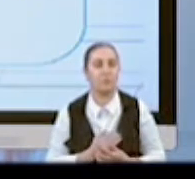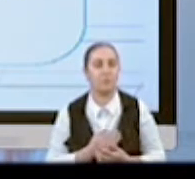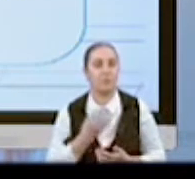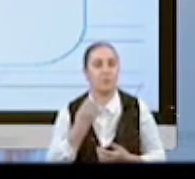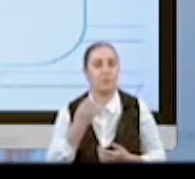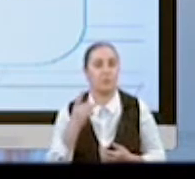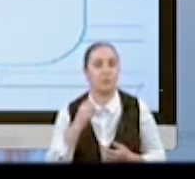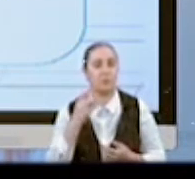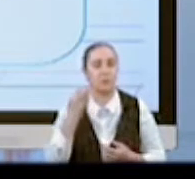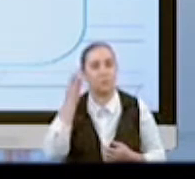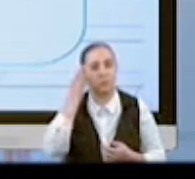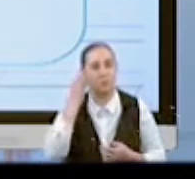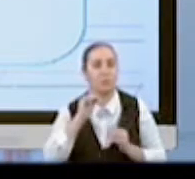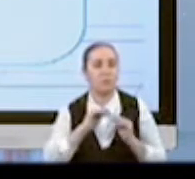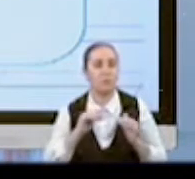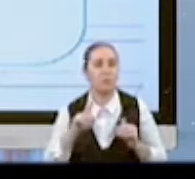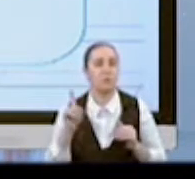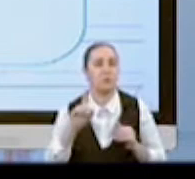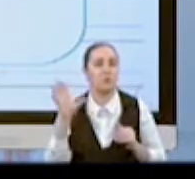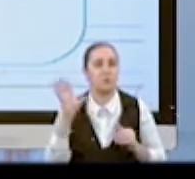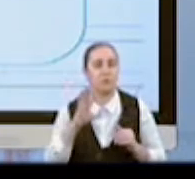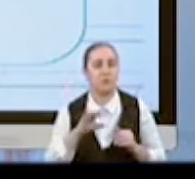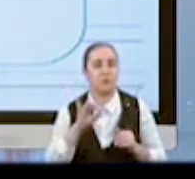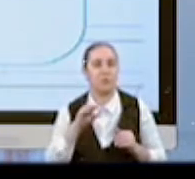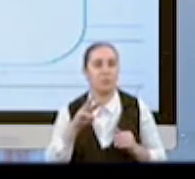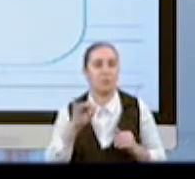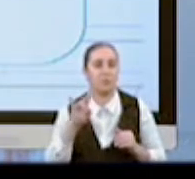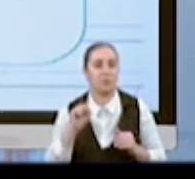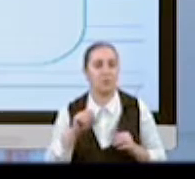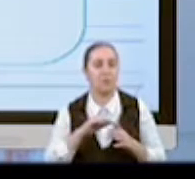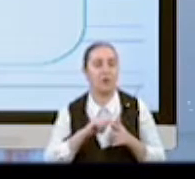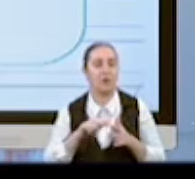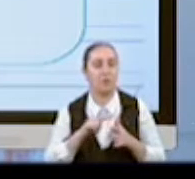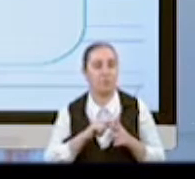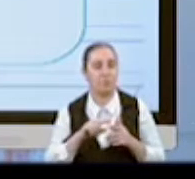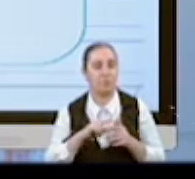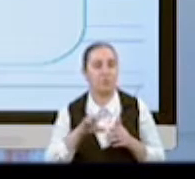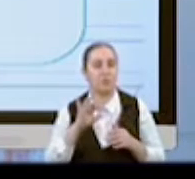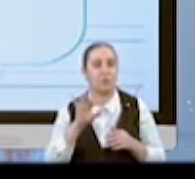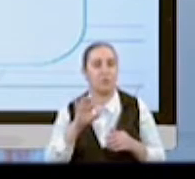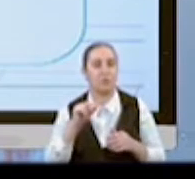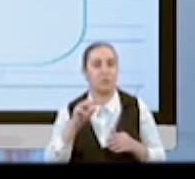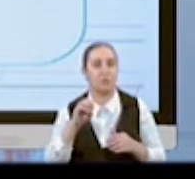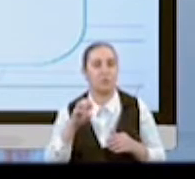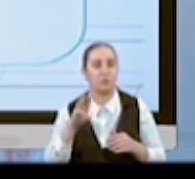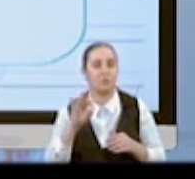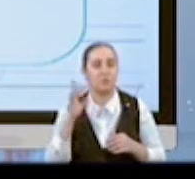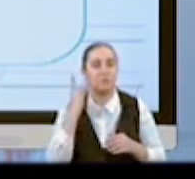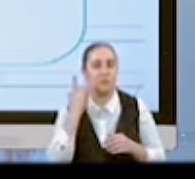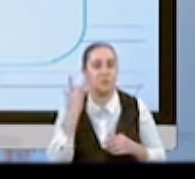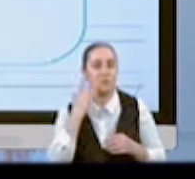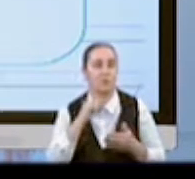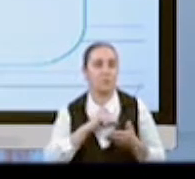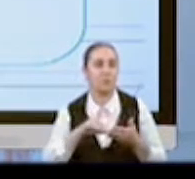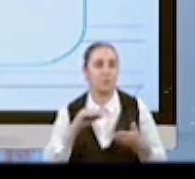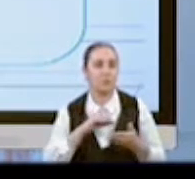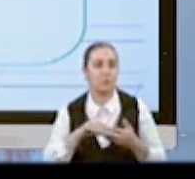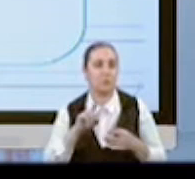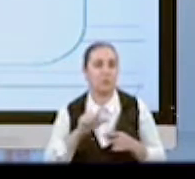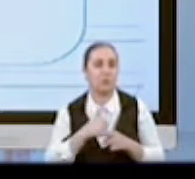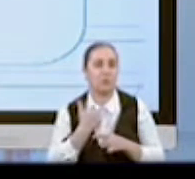Еще раз напоминаю, ребята, что все имена, фамилии и отчества всегда